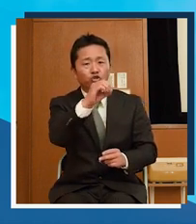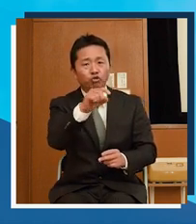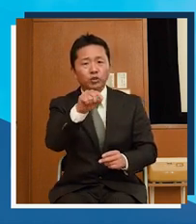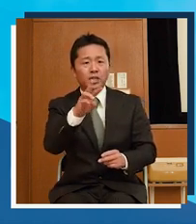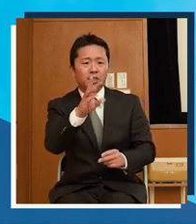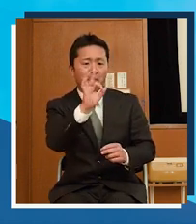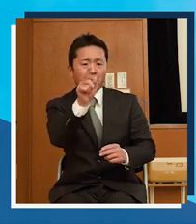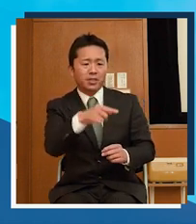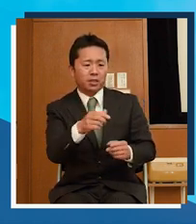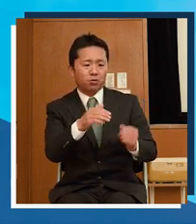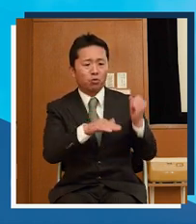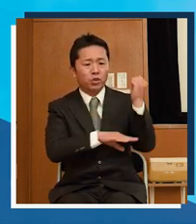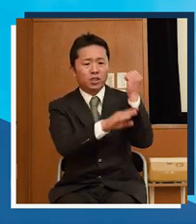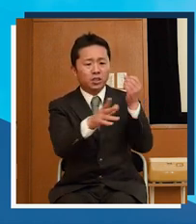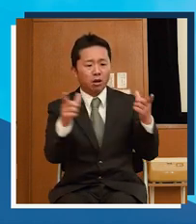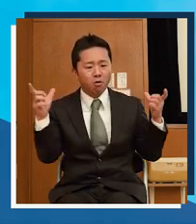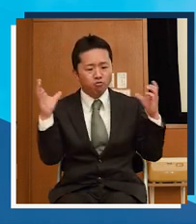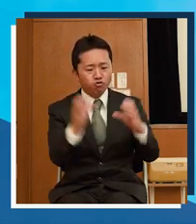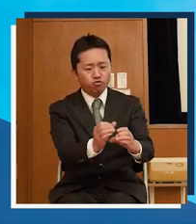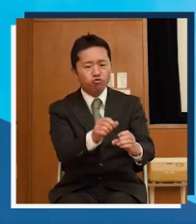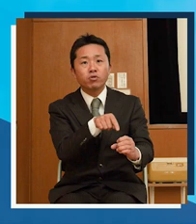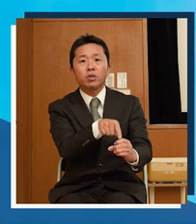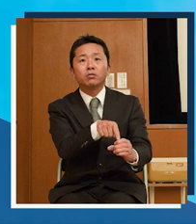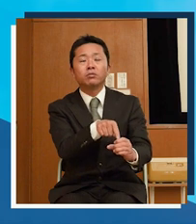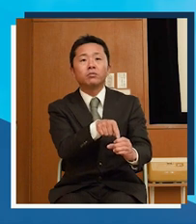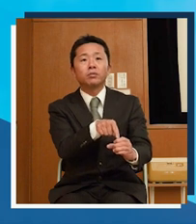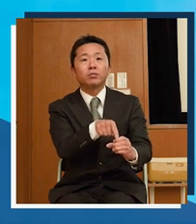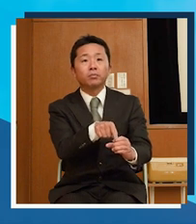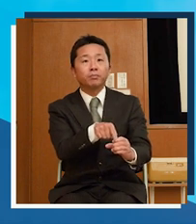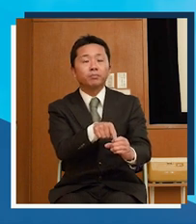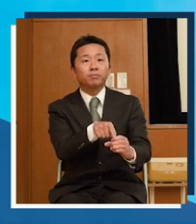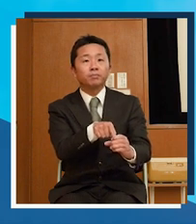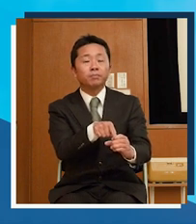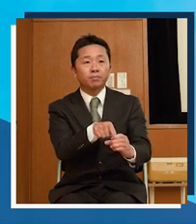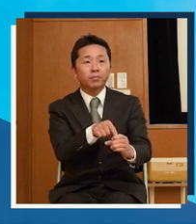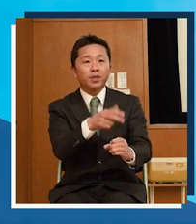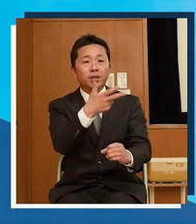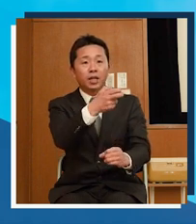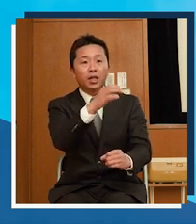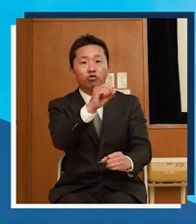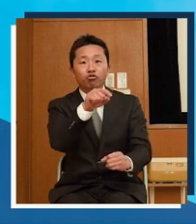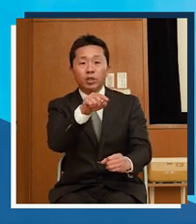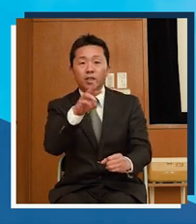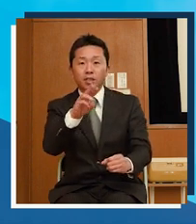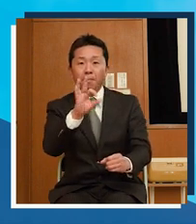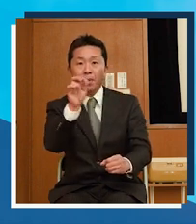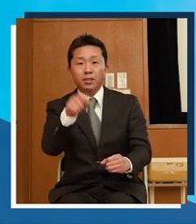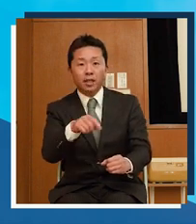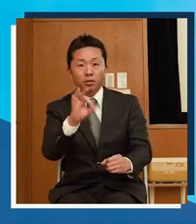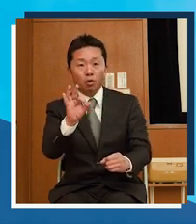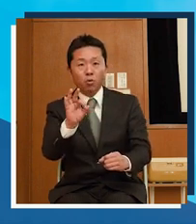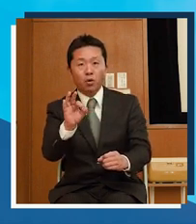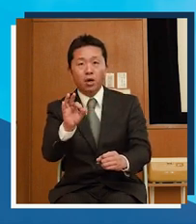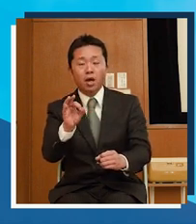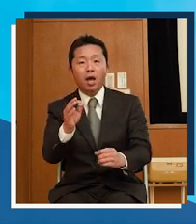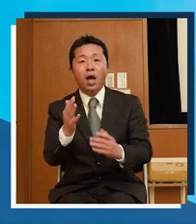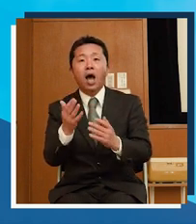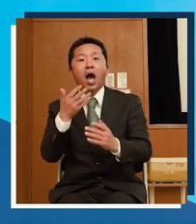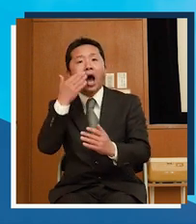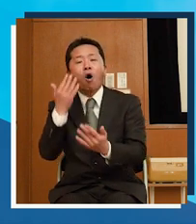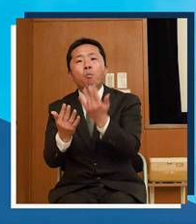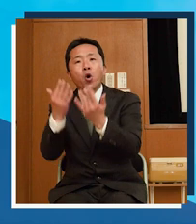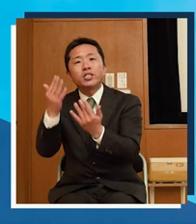えエングラフ真ん中の青い部分が沖縄県70.3です次がオレンジの青森県